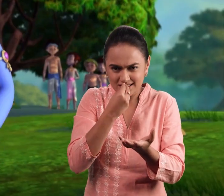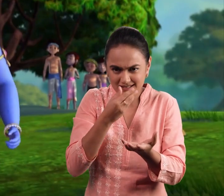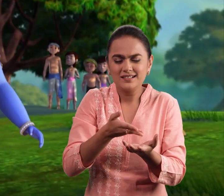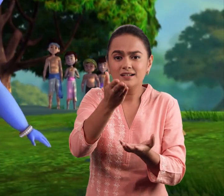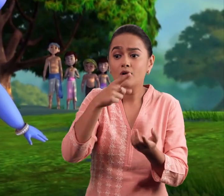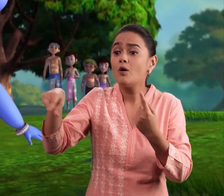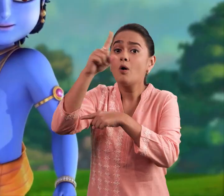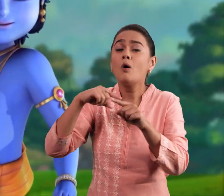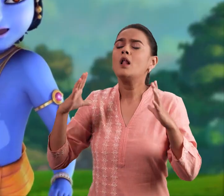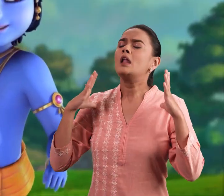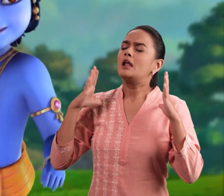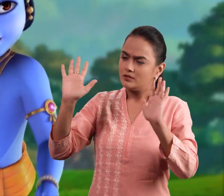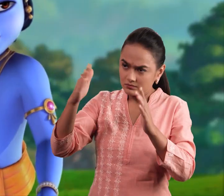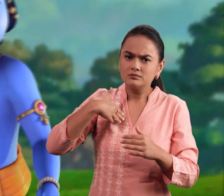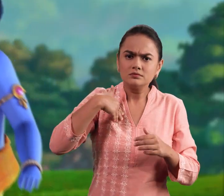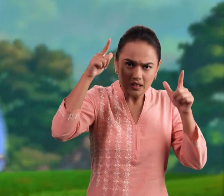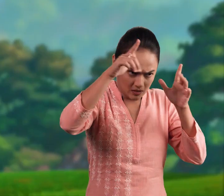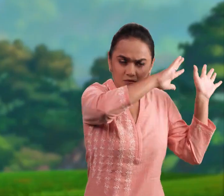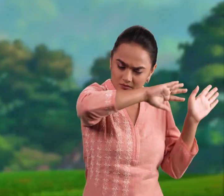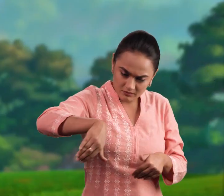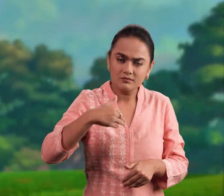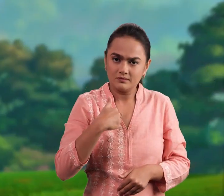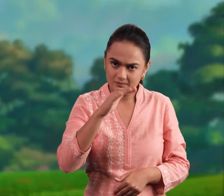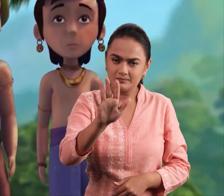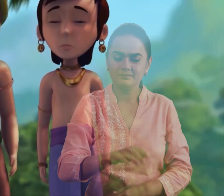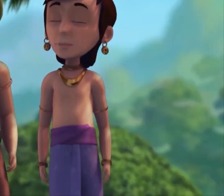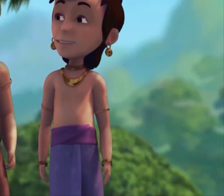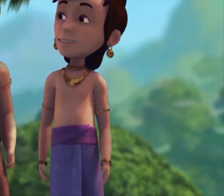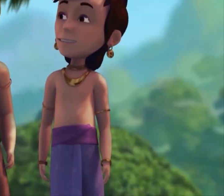खाओ। तुम लोग विश्राम करो, मैं बछड़ों को लेकर आता हूँ।